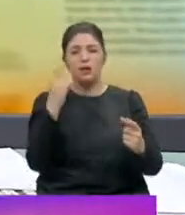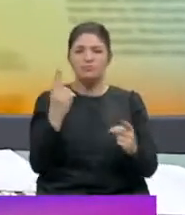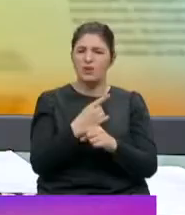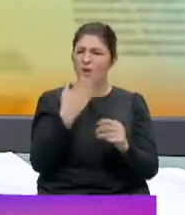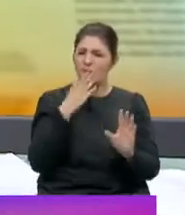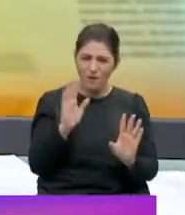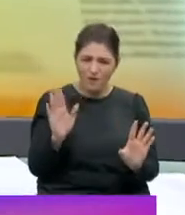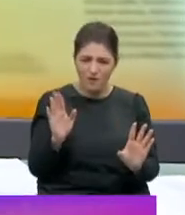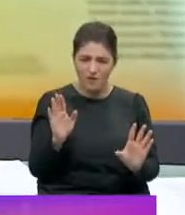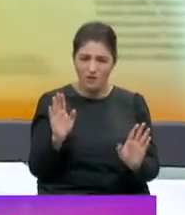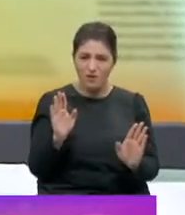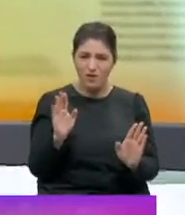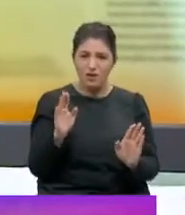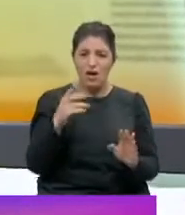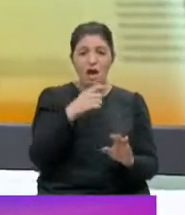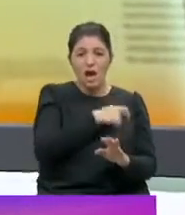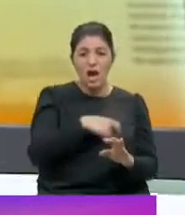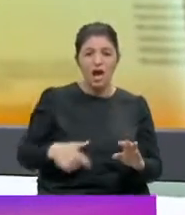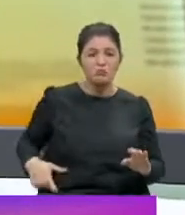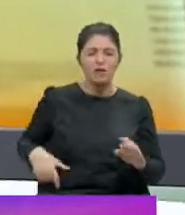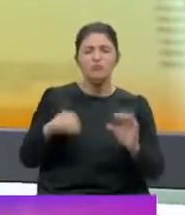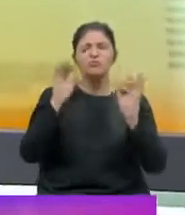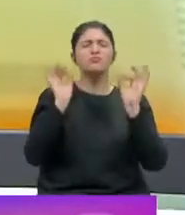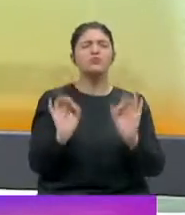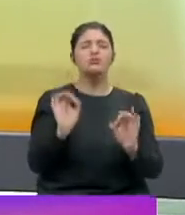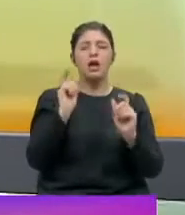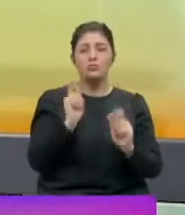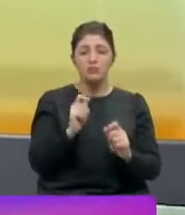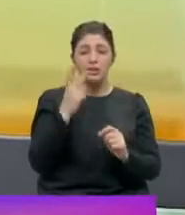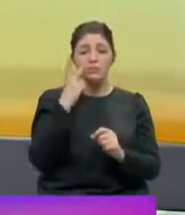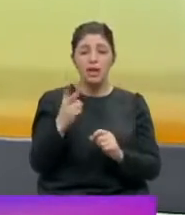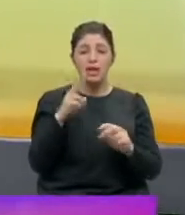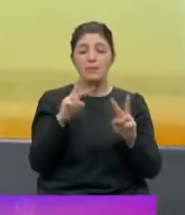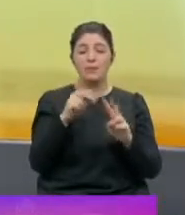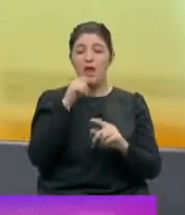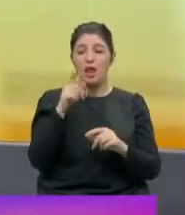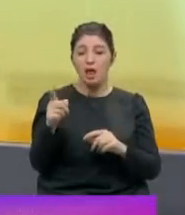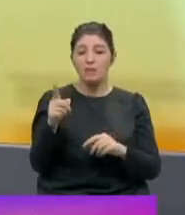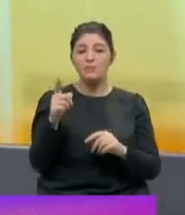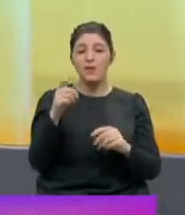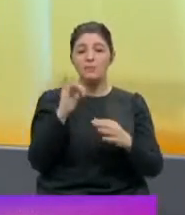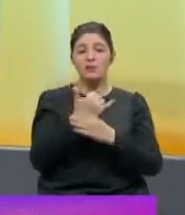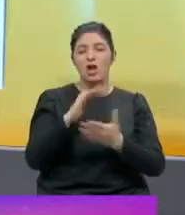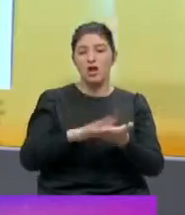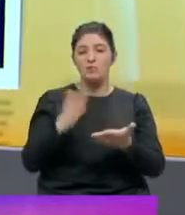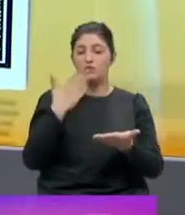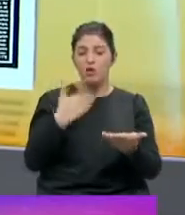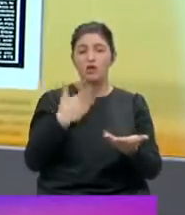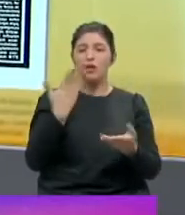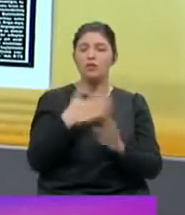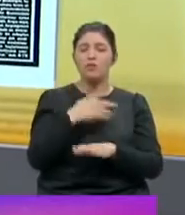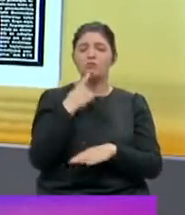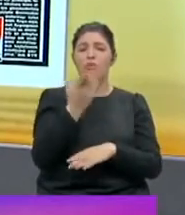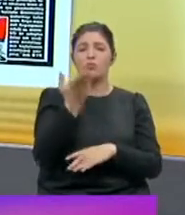yok. Emniyet kemerini mutlaka takacağız. Bakın Mehmet Ali Dim, meslektaşım Alanya'da ne diyor? Ne kadar